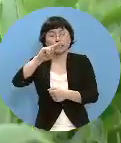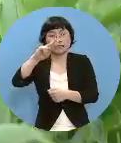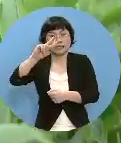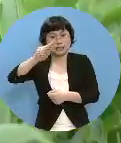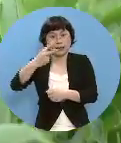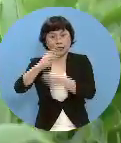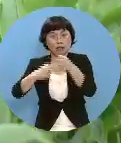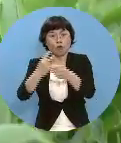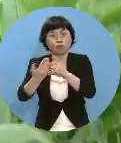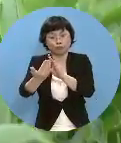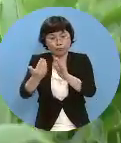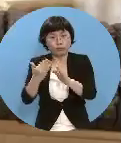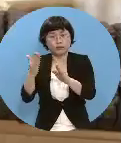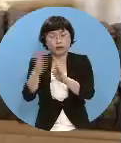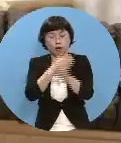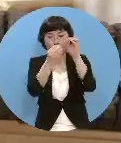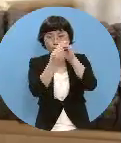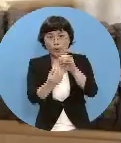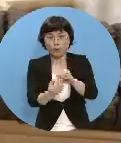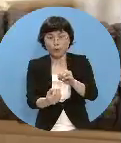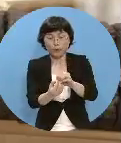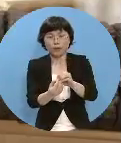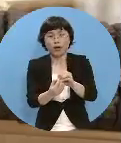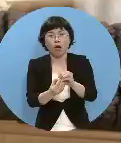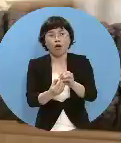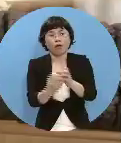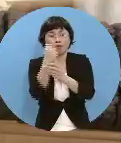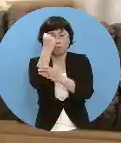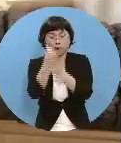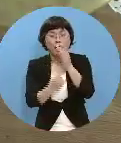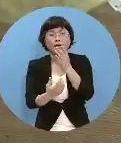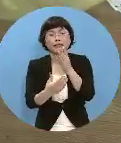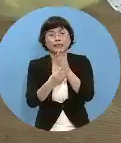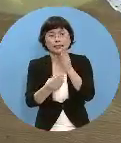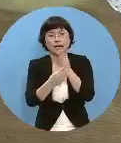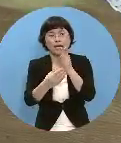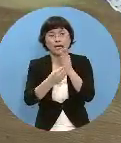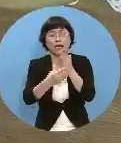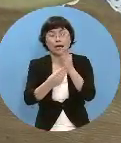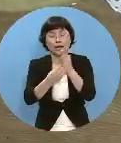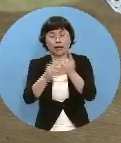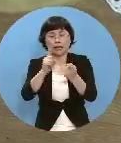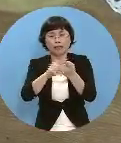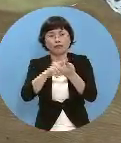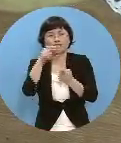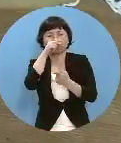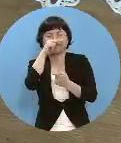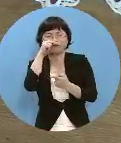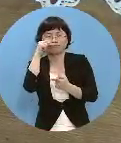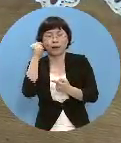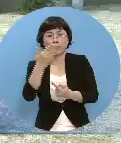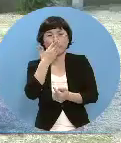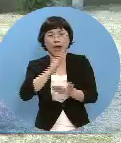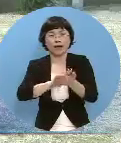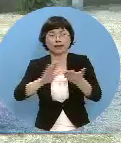전해 내려오는 전통 발효차 청태전이 그 그윽한 향기를 전합니다.